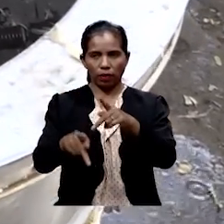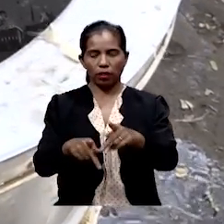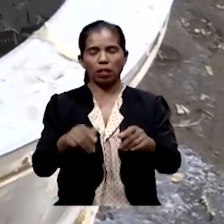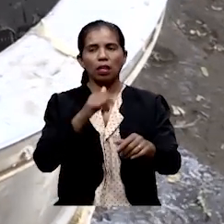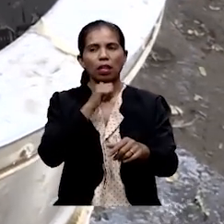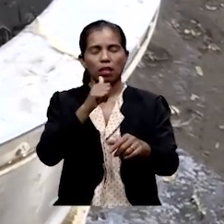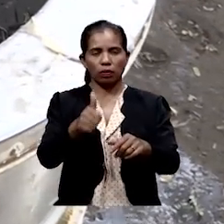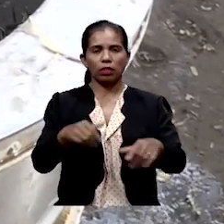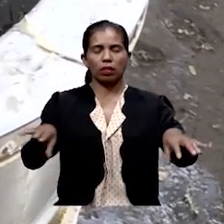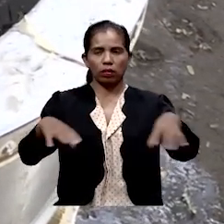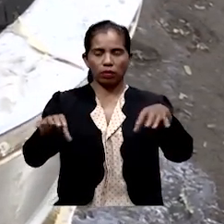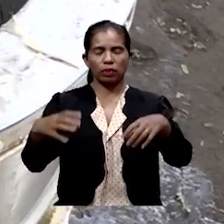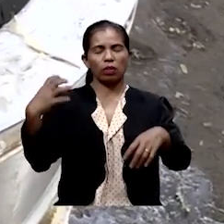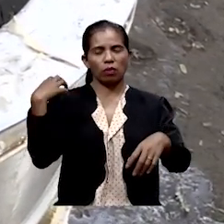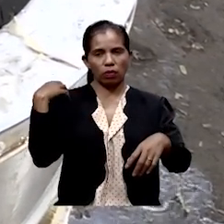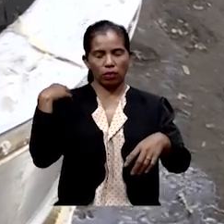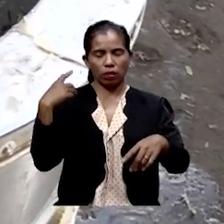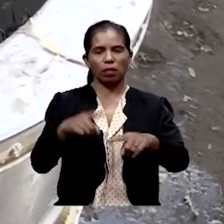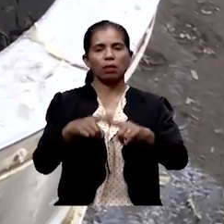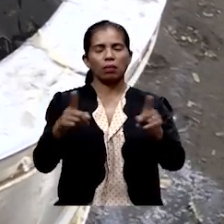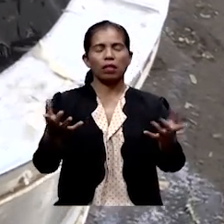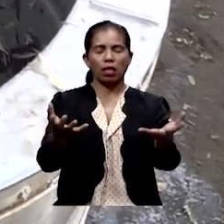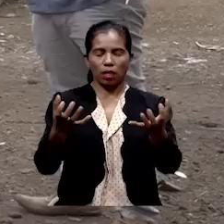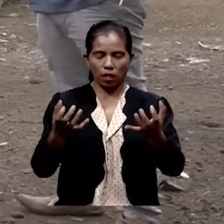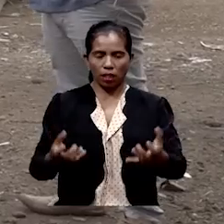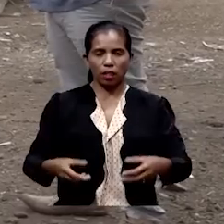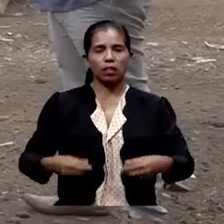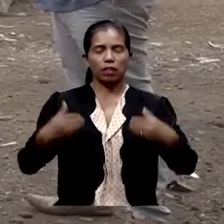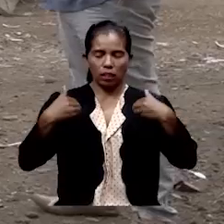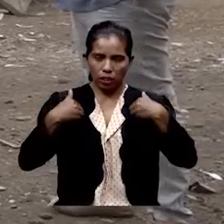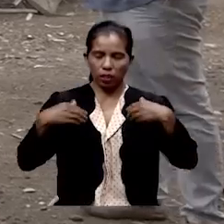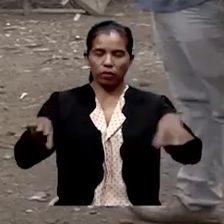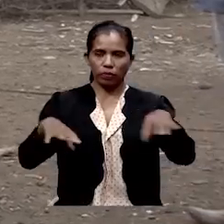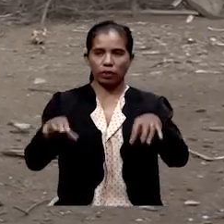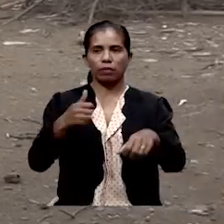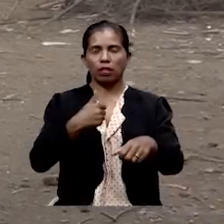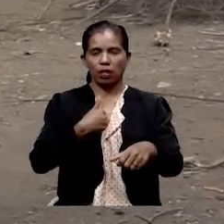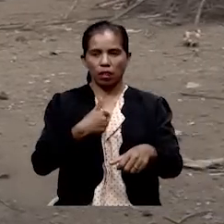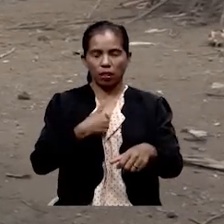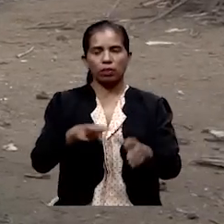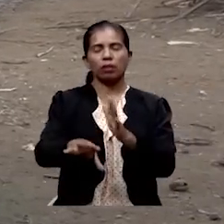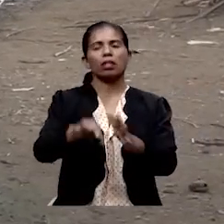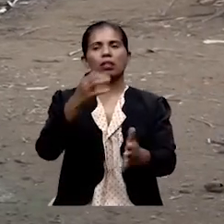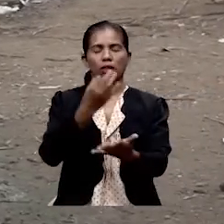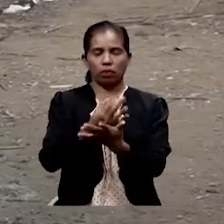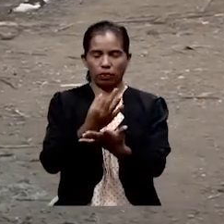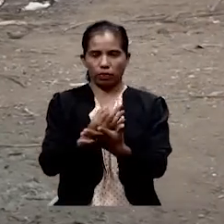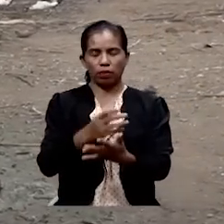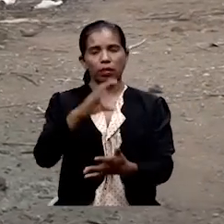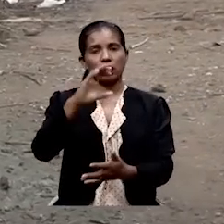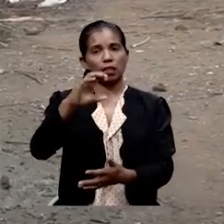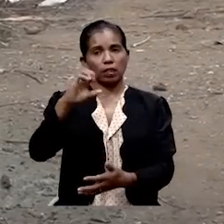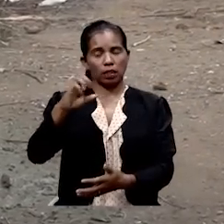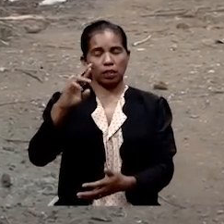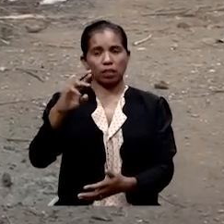gosta servisu ia difisiu, mebe nia kara kria rasik servisu banyaan ho di hetan osan. Cesar Trinitu